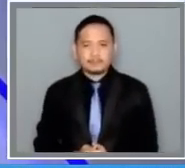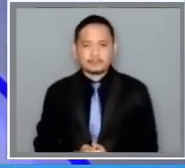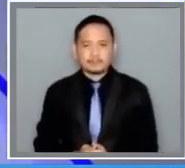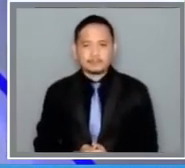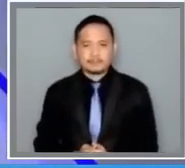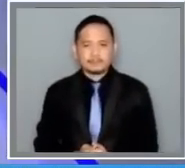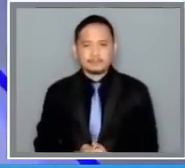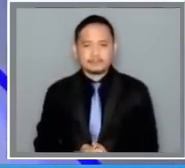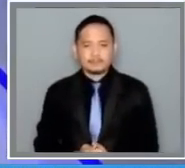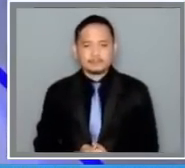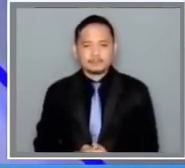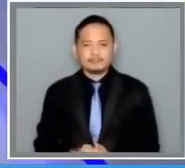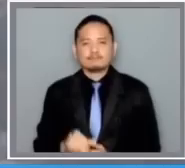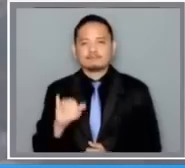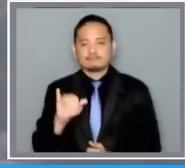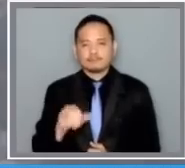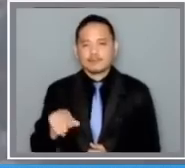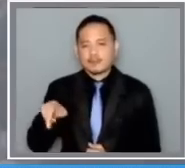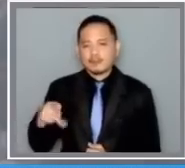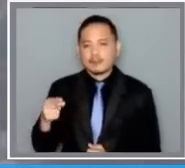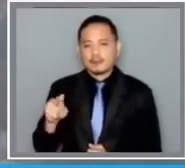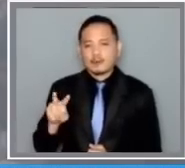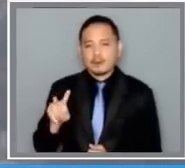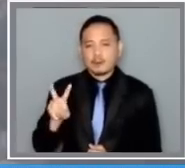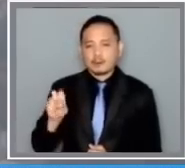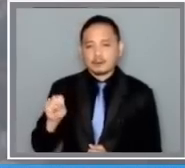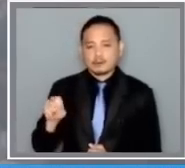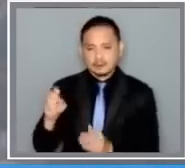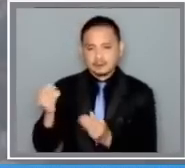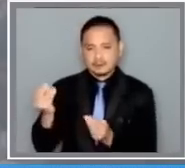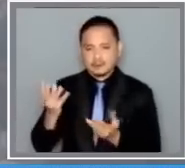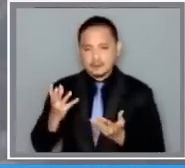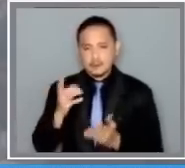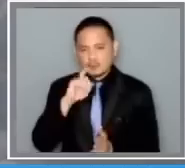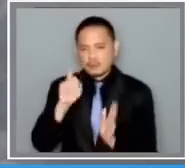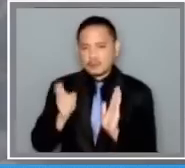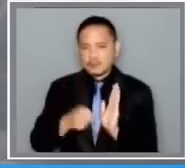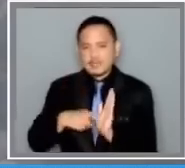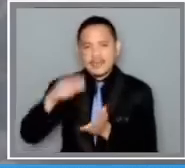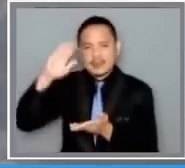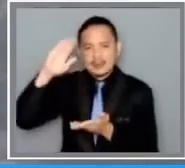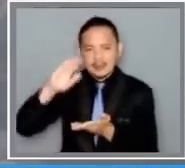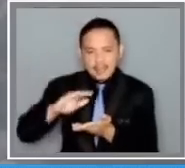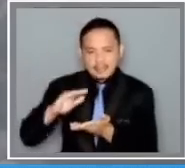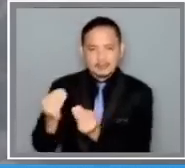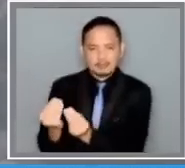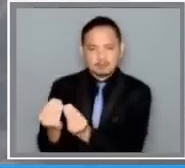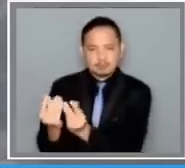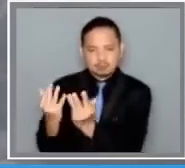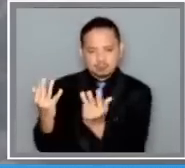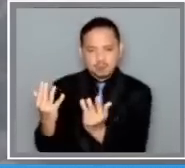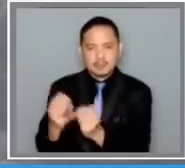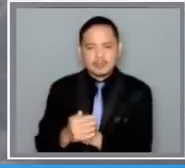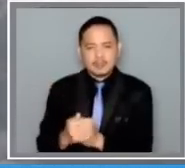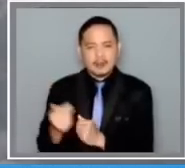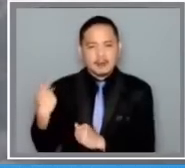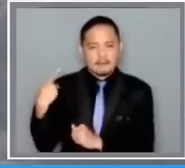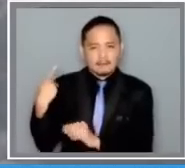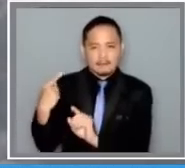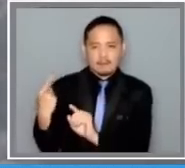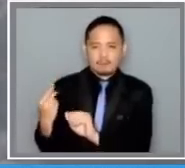Ayon nga, Connie, sa FEVOX ay mas mababa na rin yung mga aktibidad ng Bulkang Mayon since nag-start itong mag-alboroto